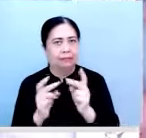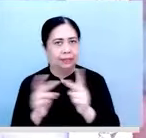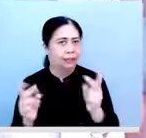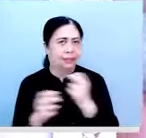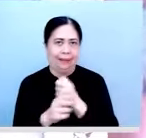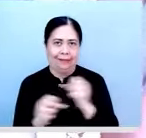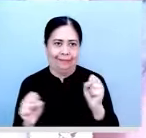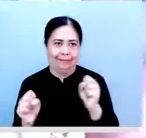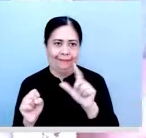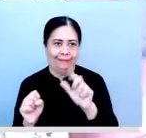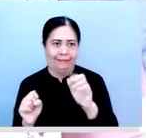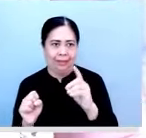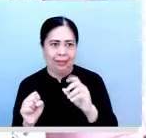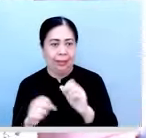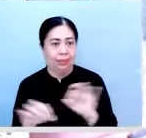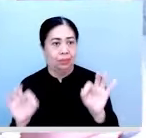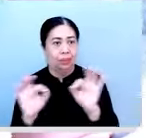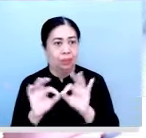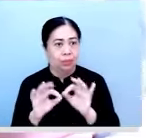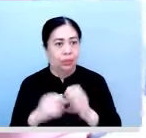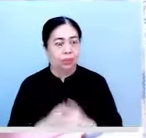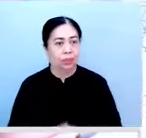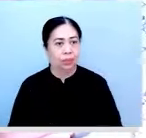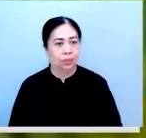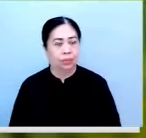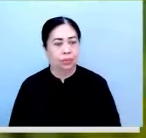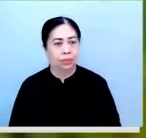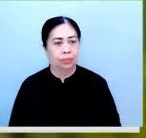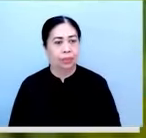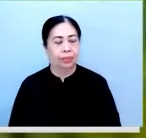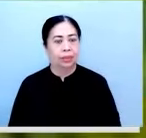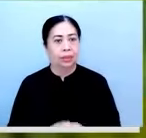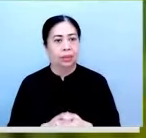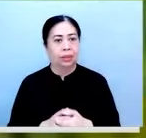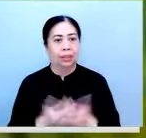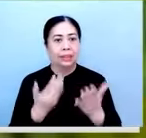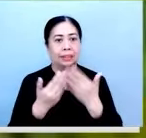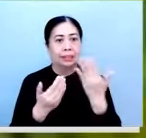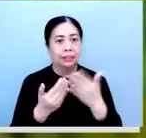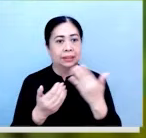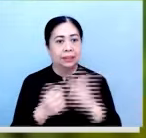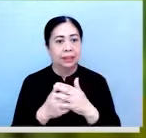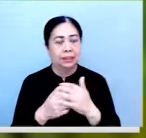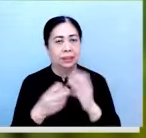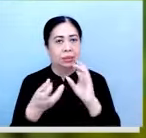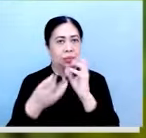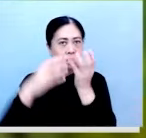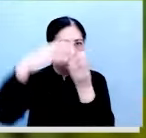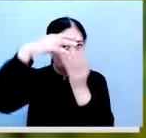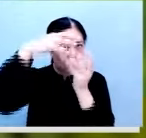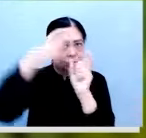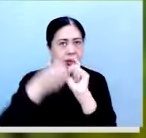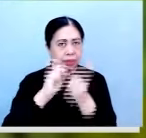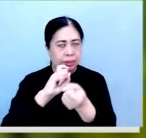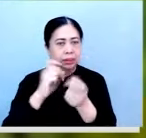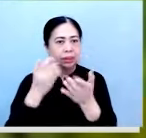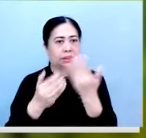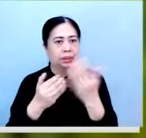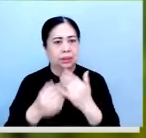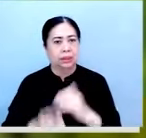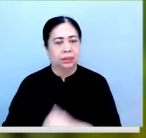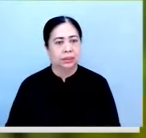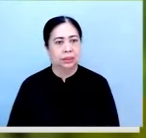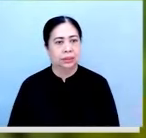naman. Okay. Saka ang pinakaimportante, easy to replace yung mga light bulb. Kasi alam ko,